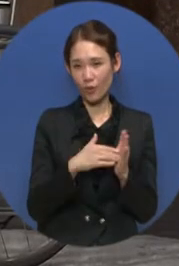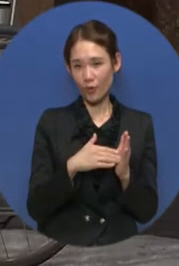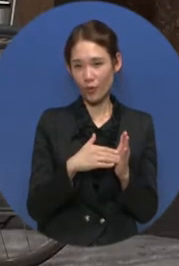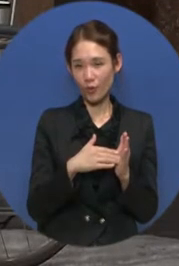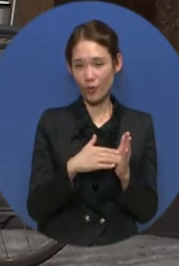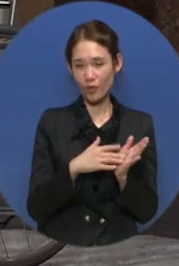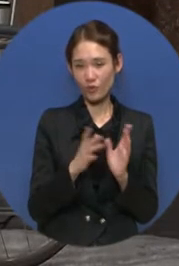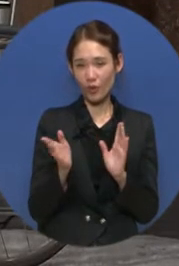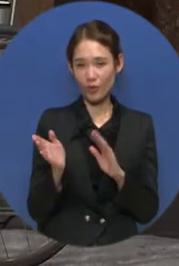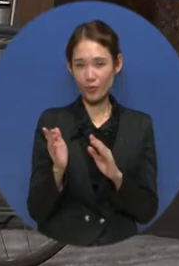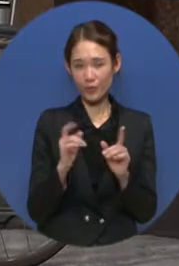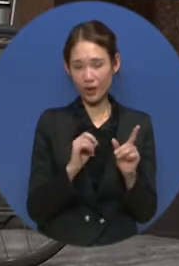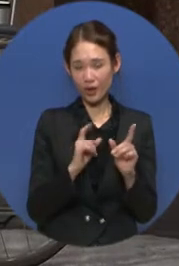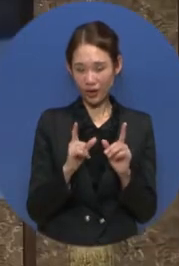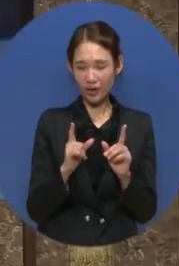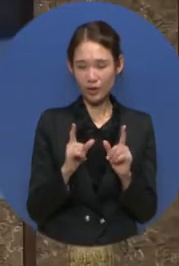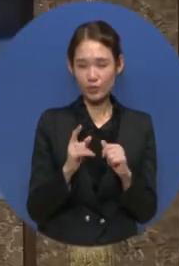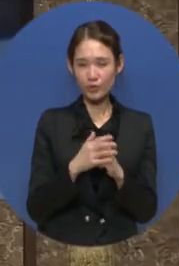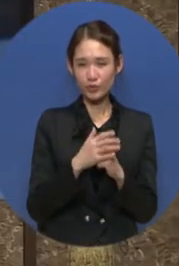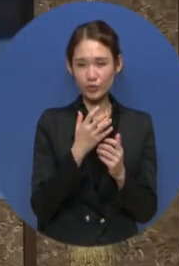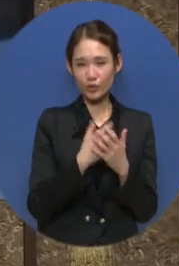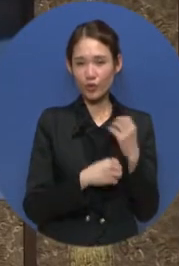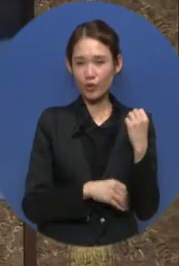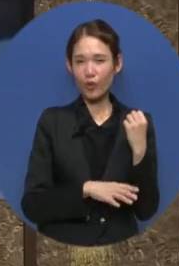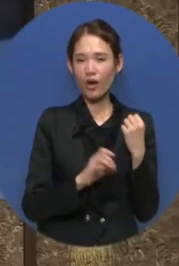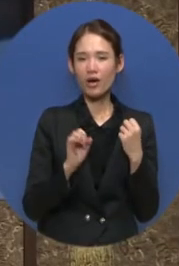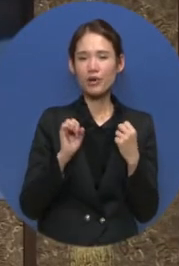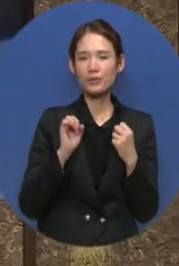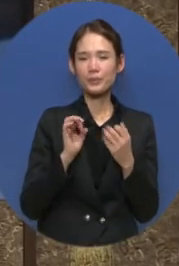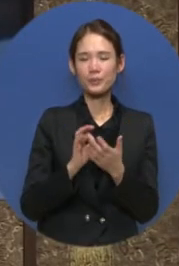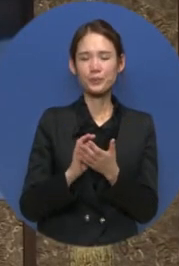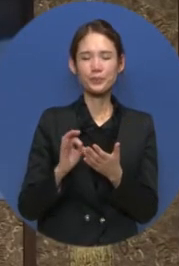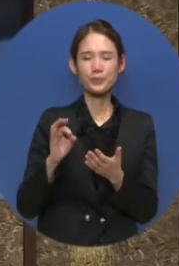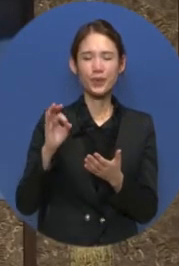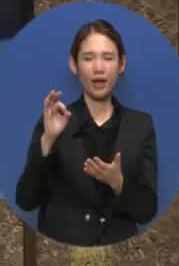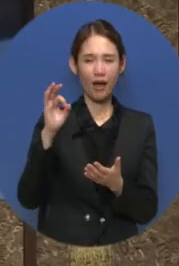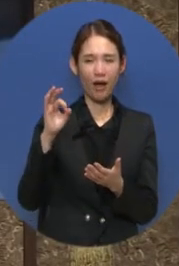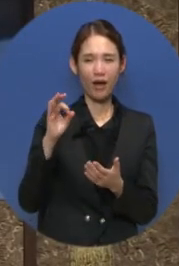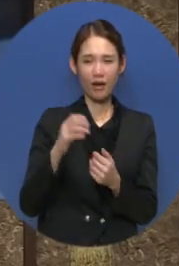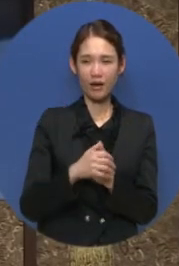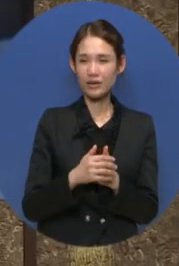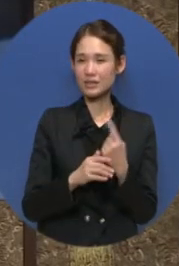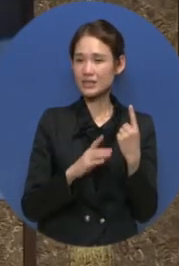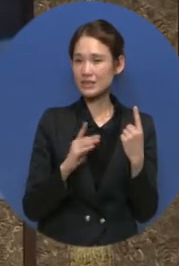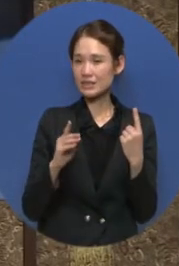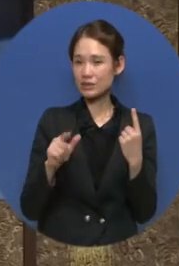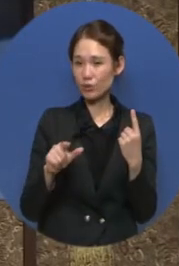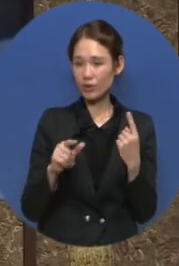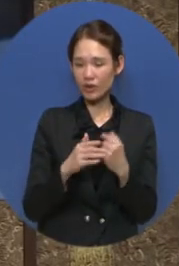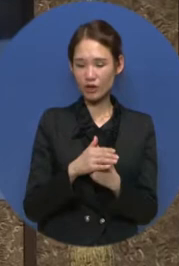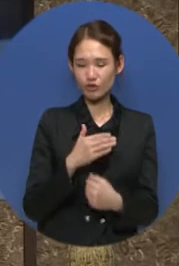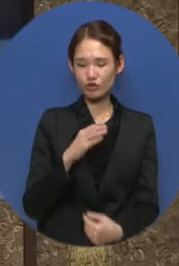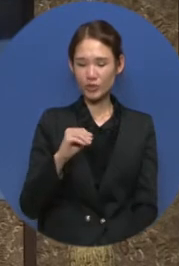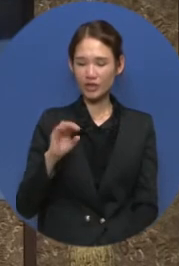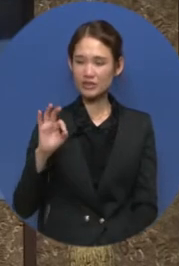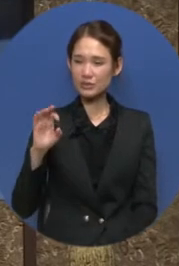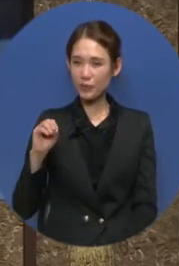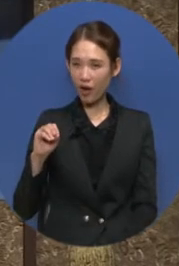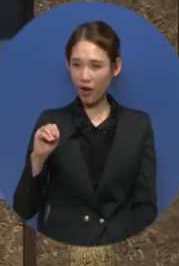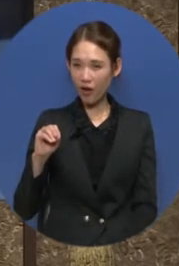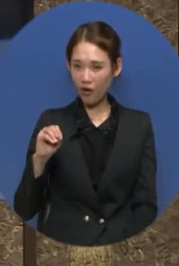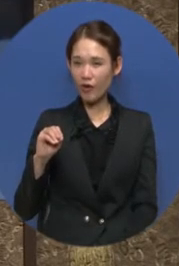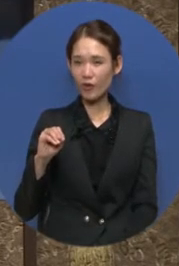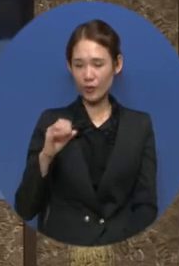네. 대부분 좀 원료가 되게 고가예요. 1kg에 뭐 한 9만 원, 10만 원 이렇게 가더라고요.